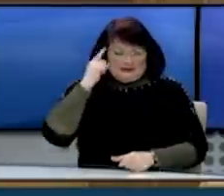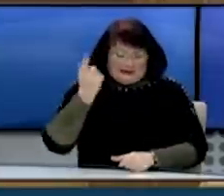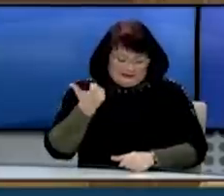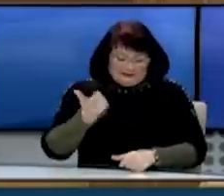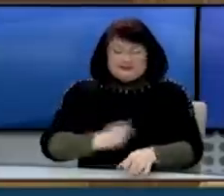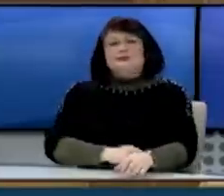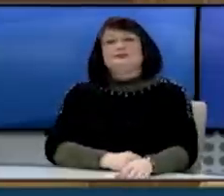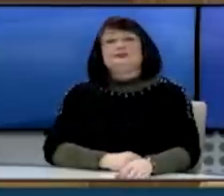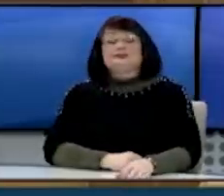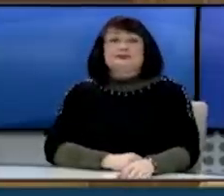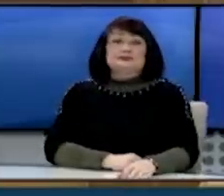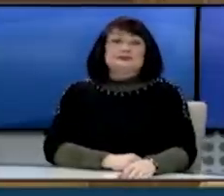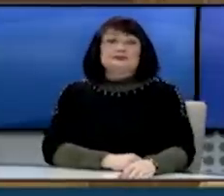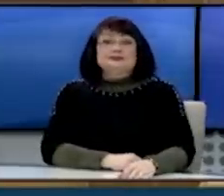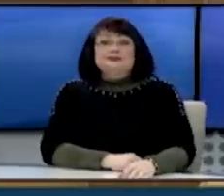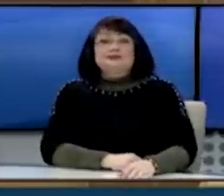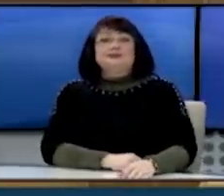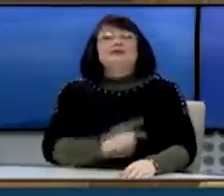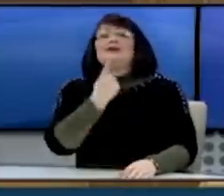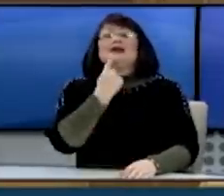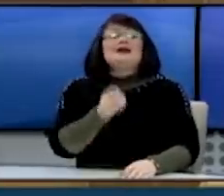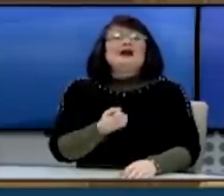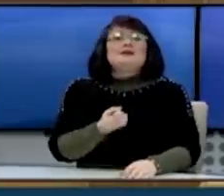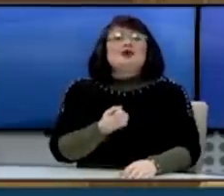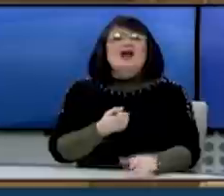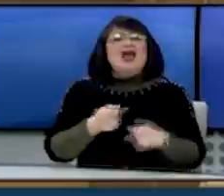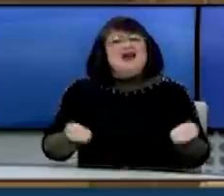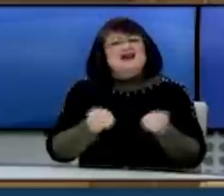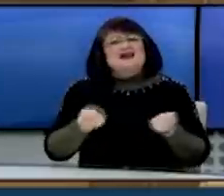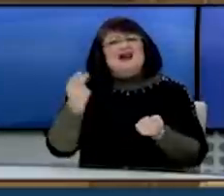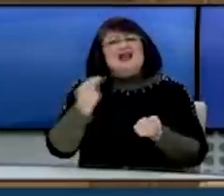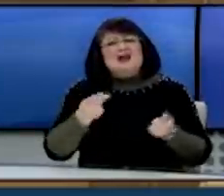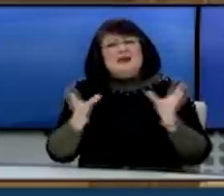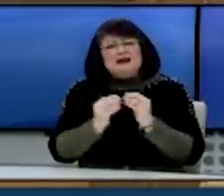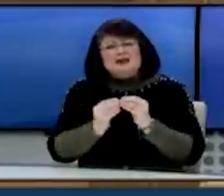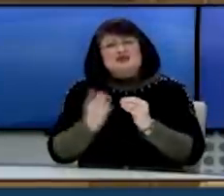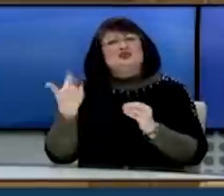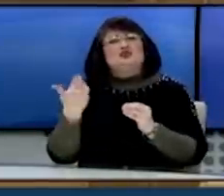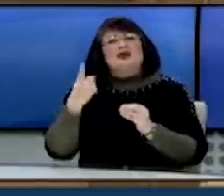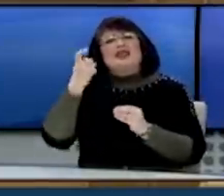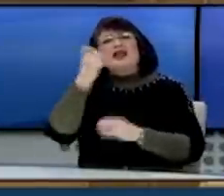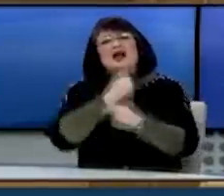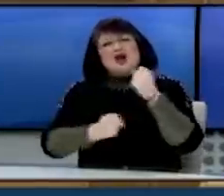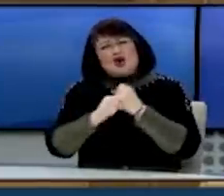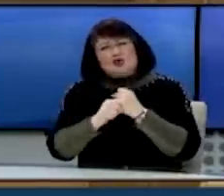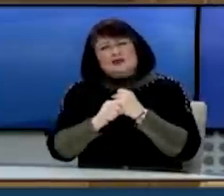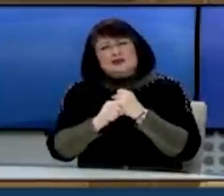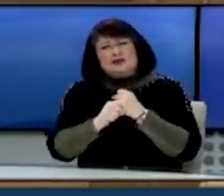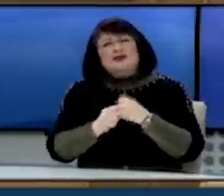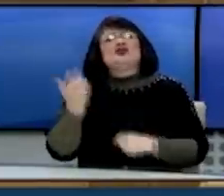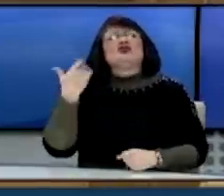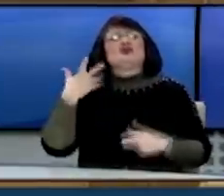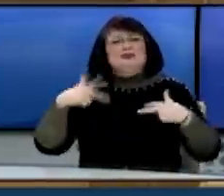εταιριών. Να πούμε για τα εργασιακά, που πριν 10 χρόνια ακριβώς η